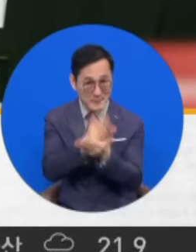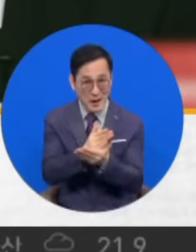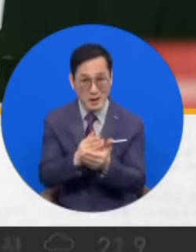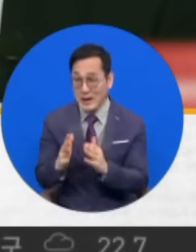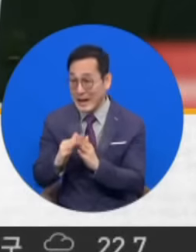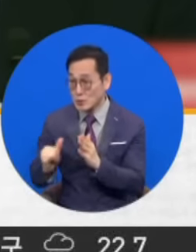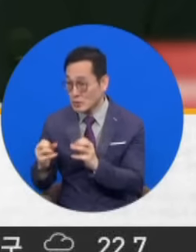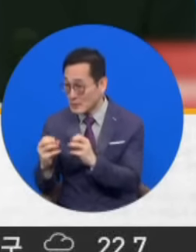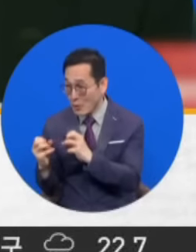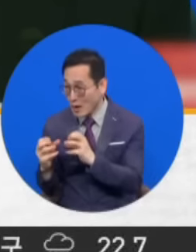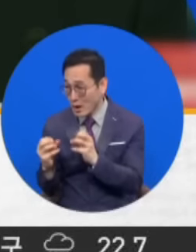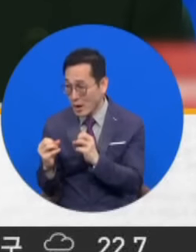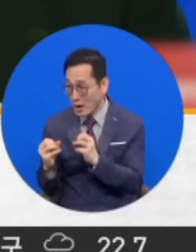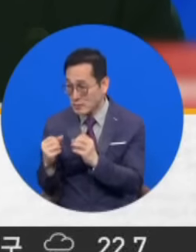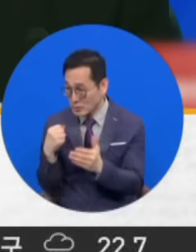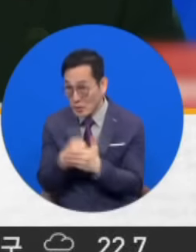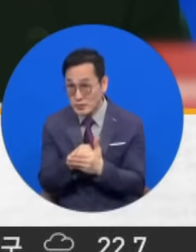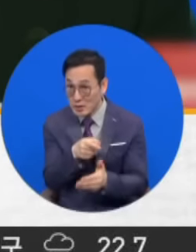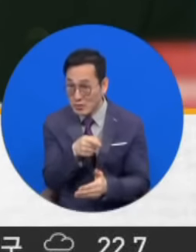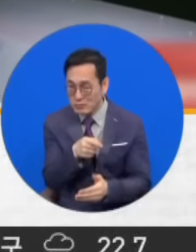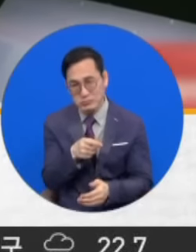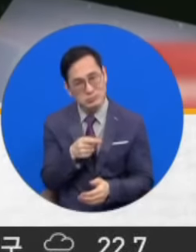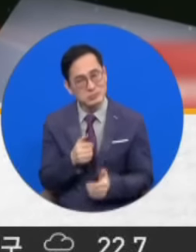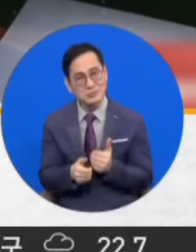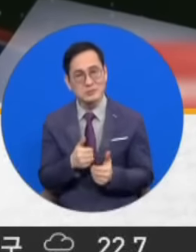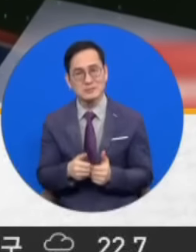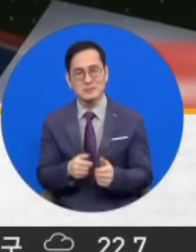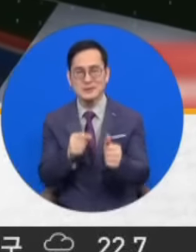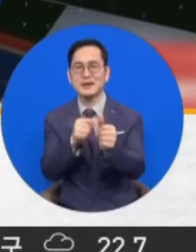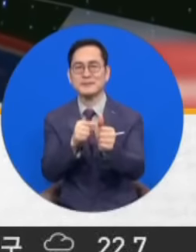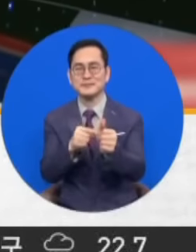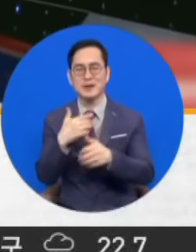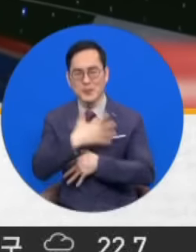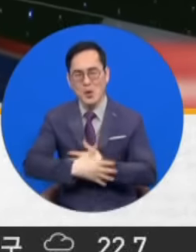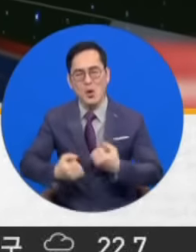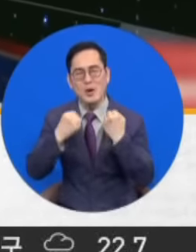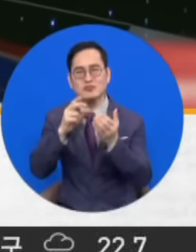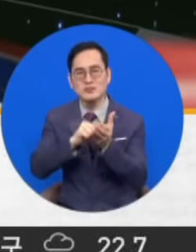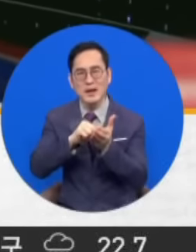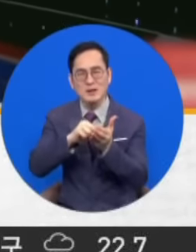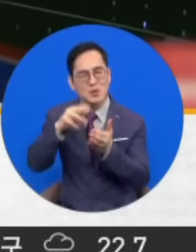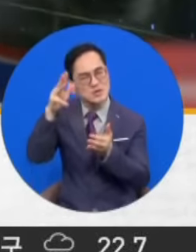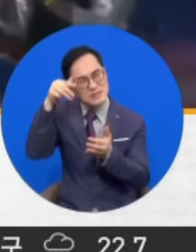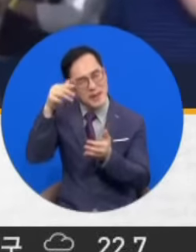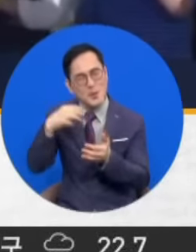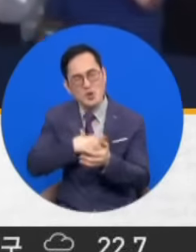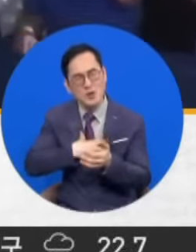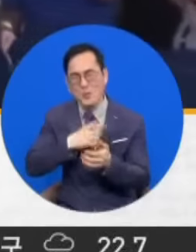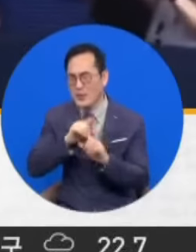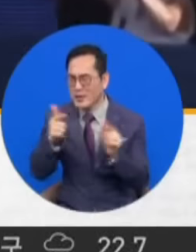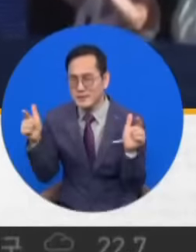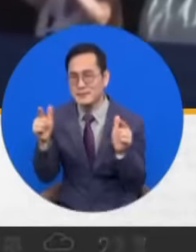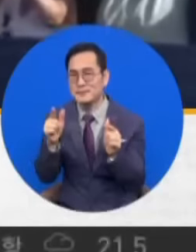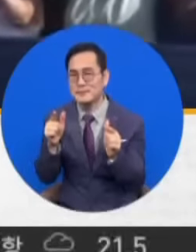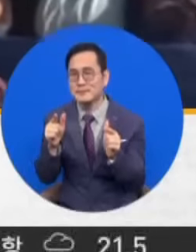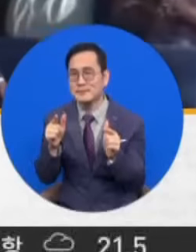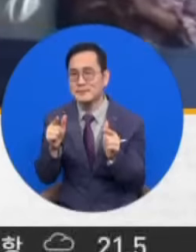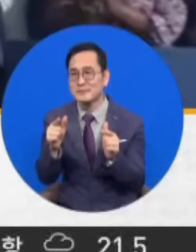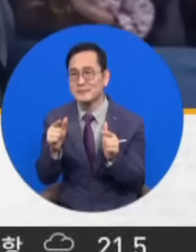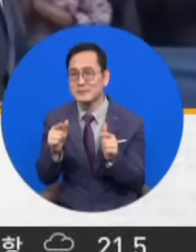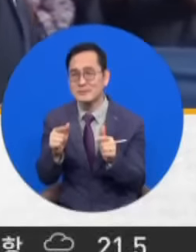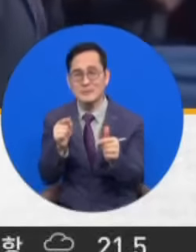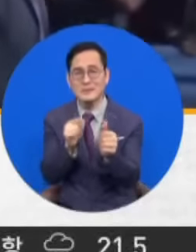왜냐하면 대통령 후보의 현재 후보의 건강 상태라든가 뭐 여러 가지를 감안해서 지지율이라든가 이거 감안해서 나가야